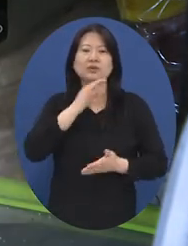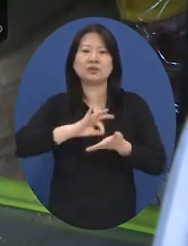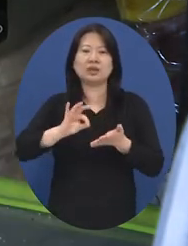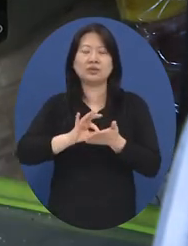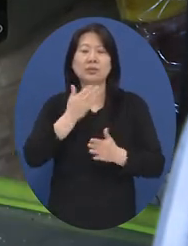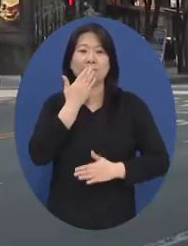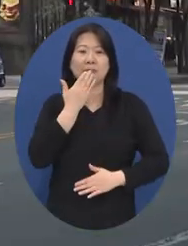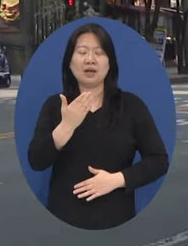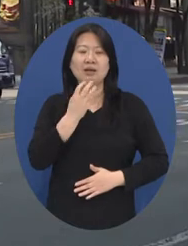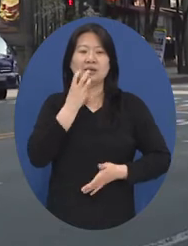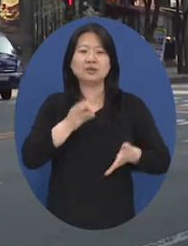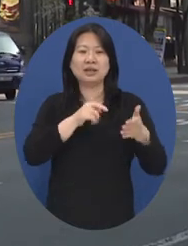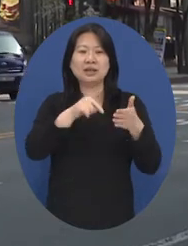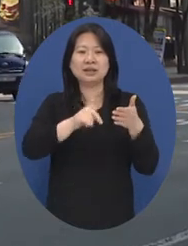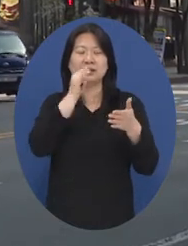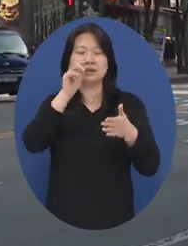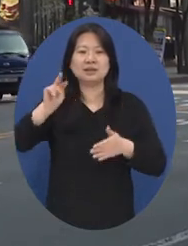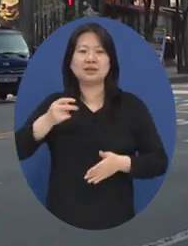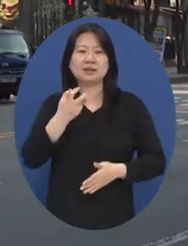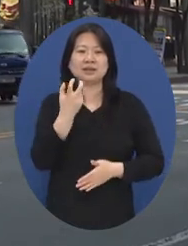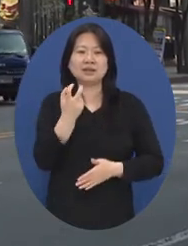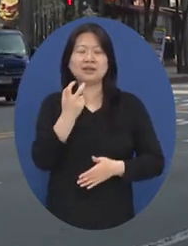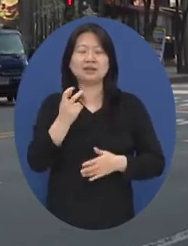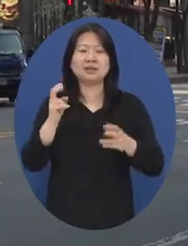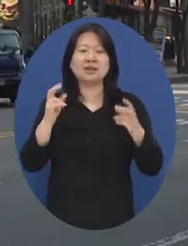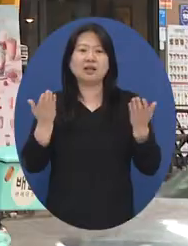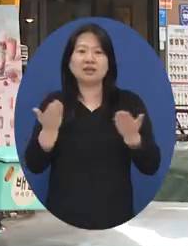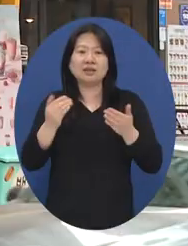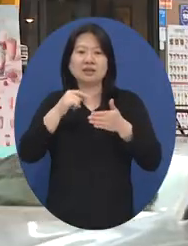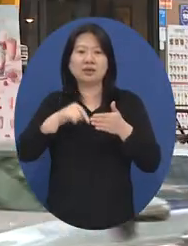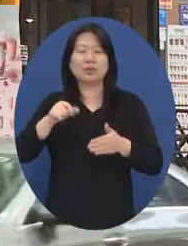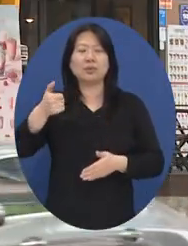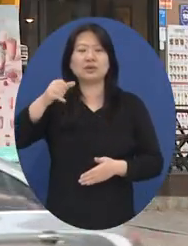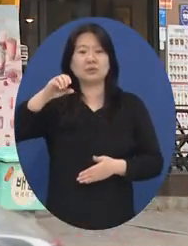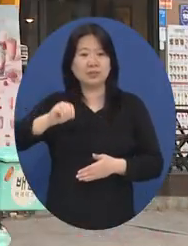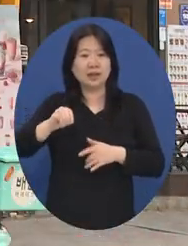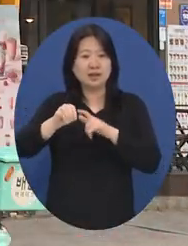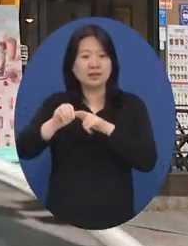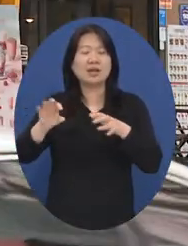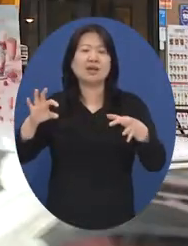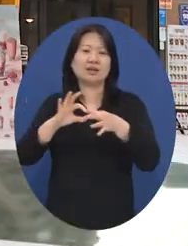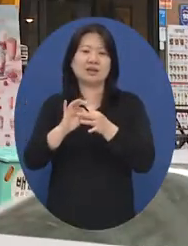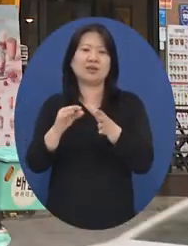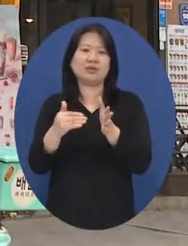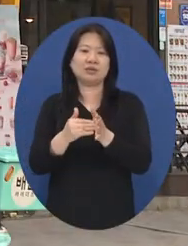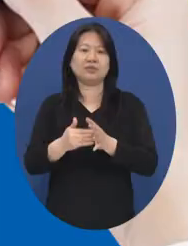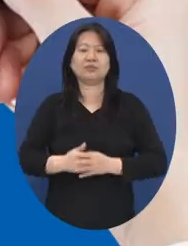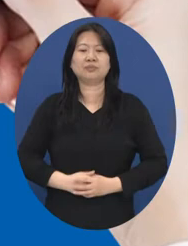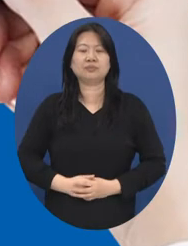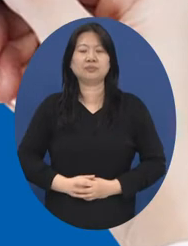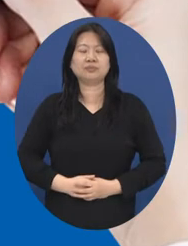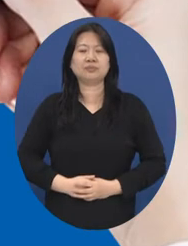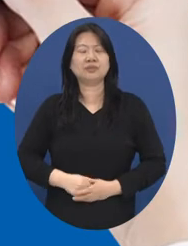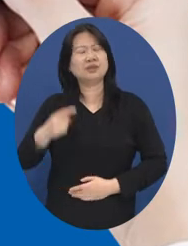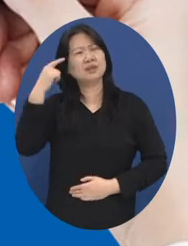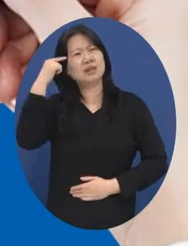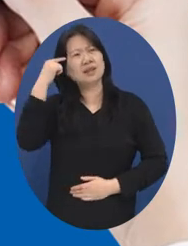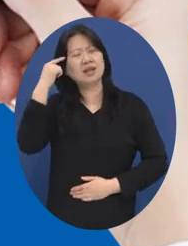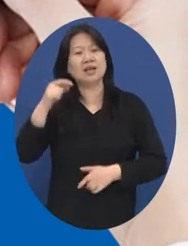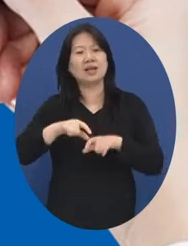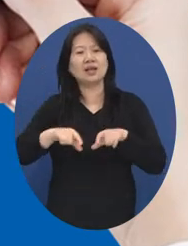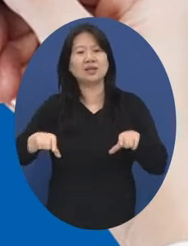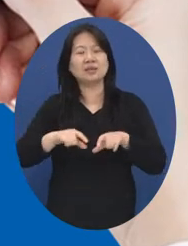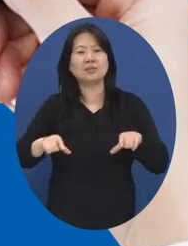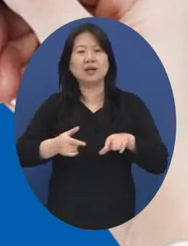수 있는 건데요 경기도에 있는 270여 개 업종의 50여만 기업수 가 이에 해당합니다 흔히 생각하는